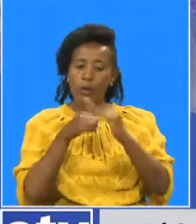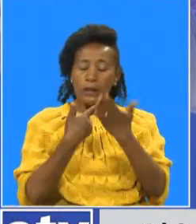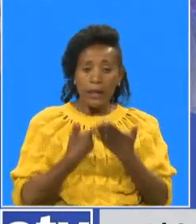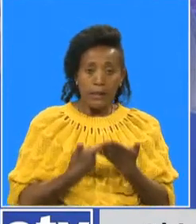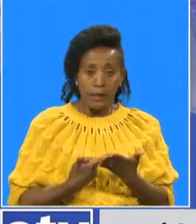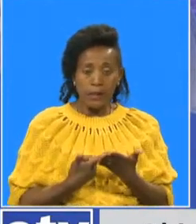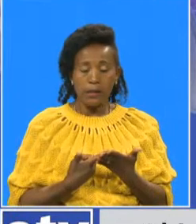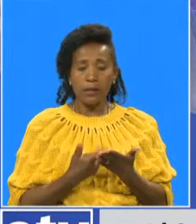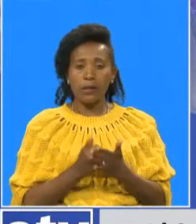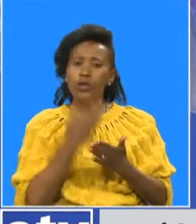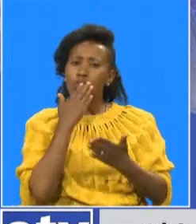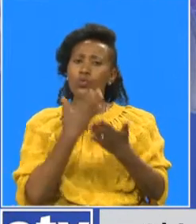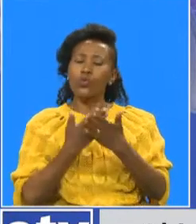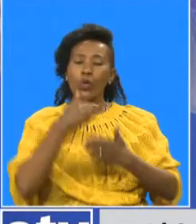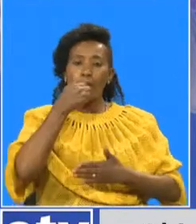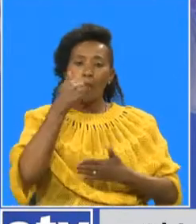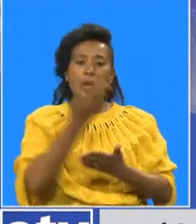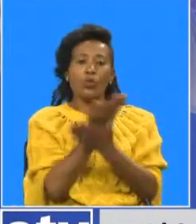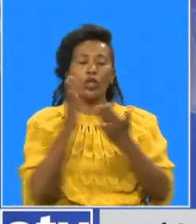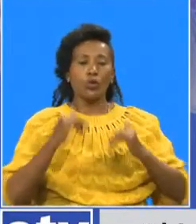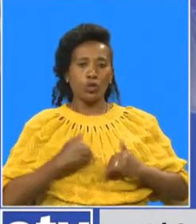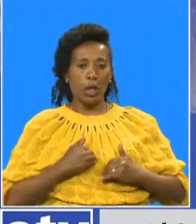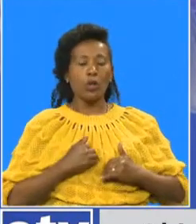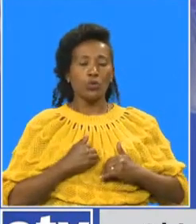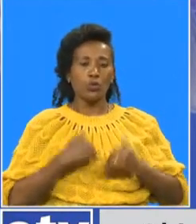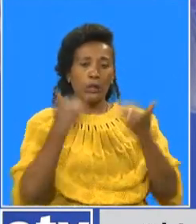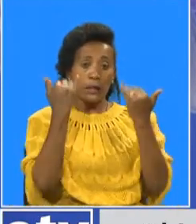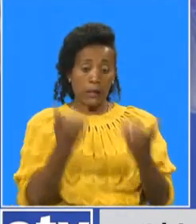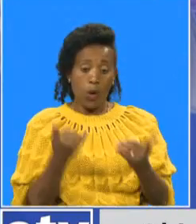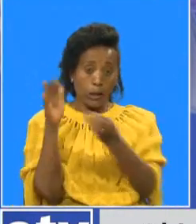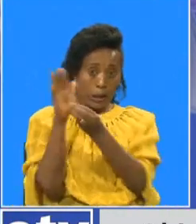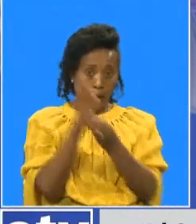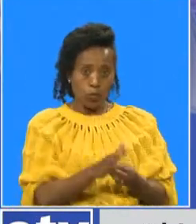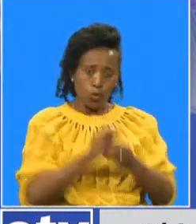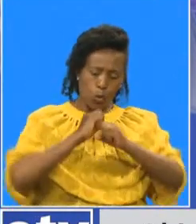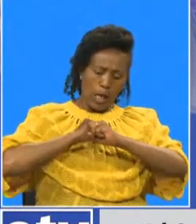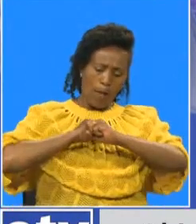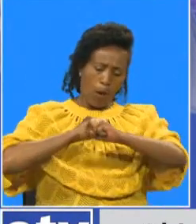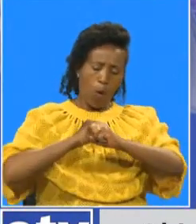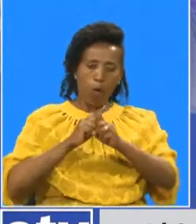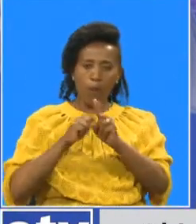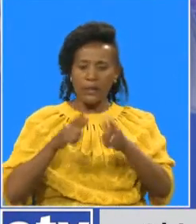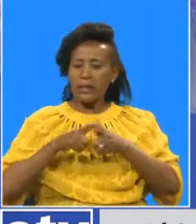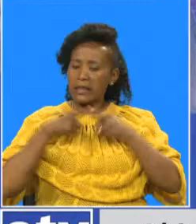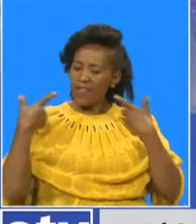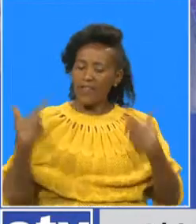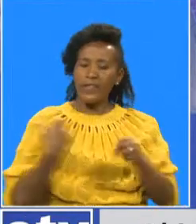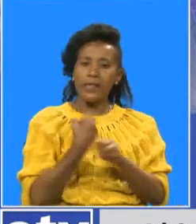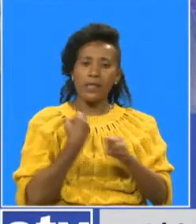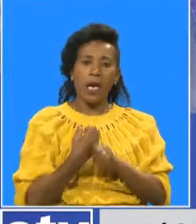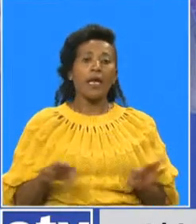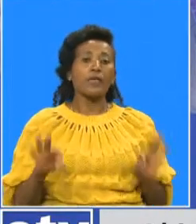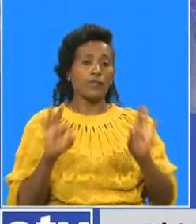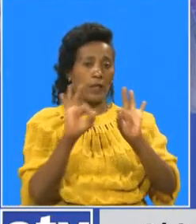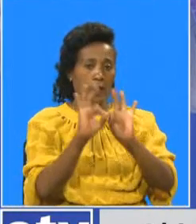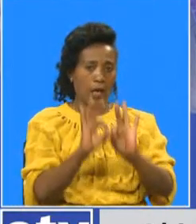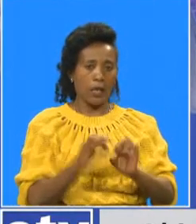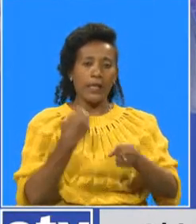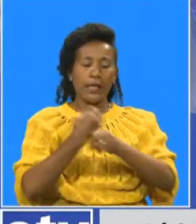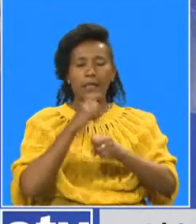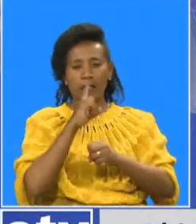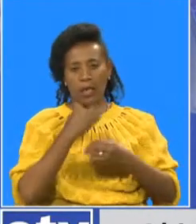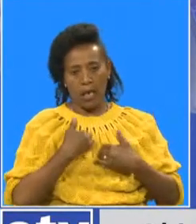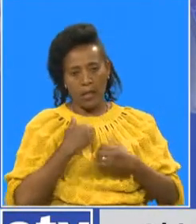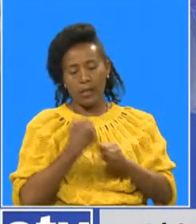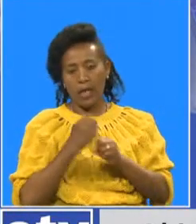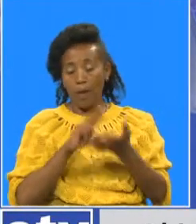ስለዚህ ጥሩ የሚባሉ ነገሮች አሉ። ስቲል ተጽዕኖውን ለመቋቋም ግን ሰፊ ስራ ያስፈልጋል። እስቲ እየተሰራ ያለ